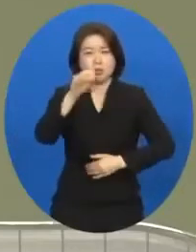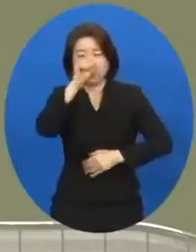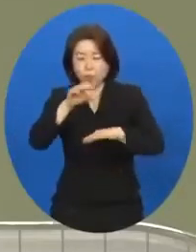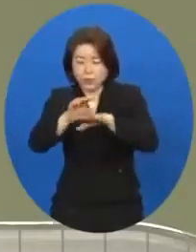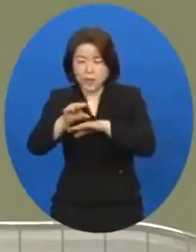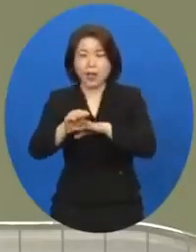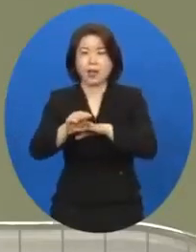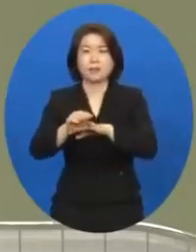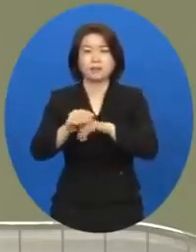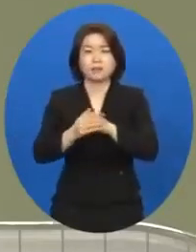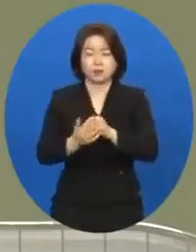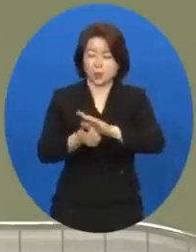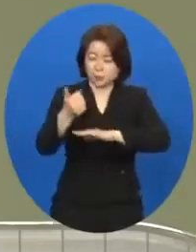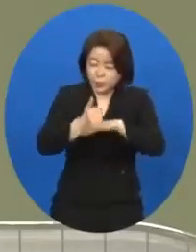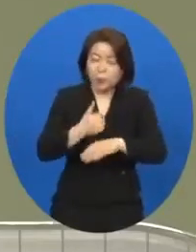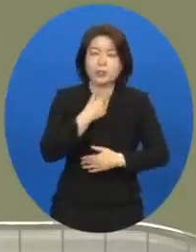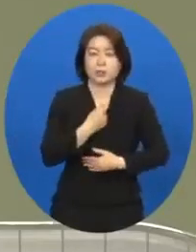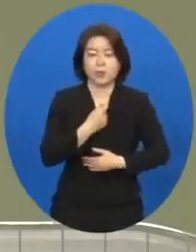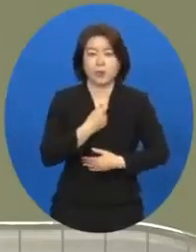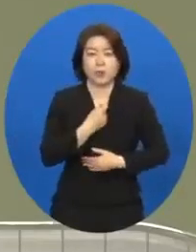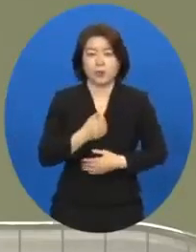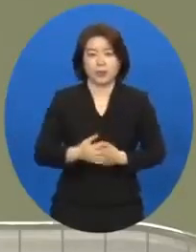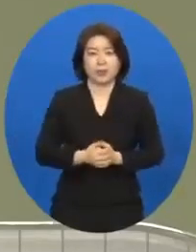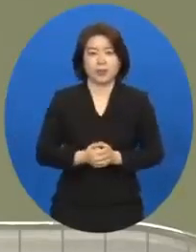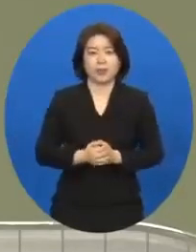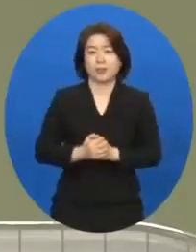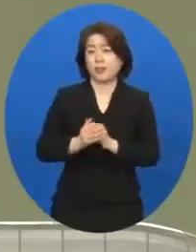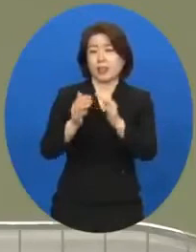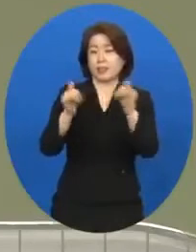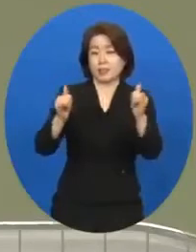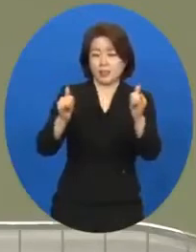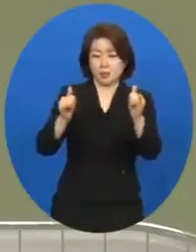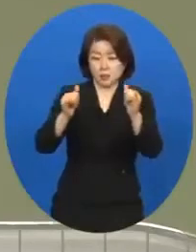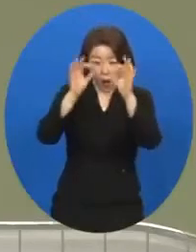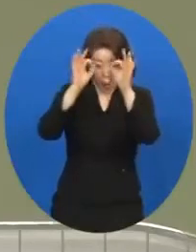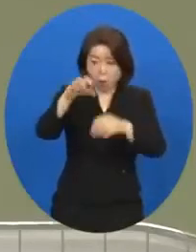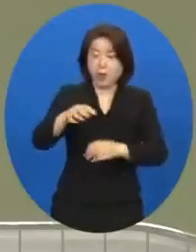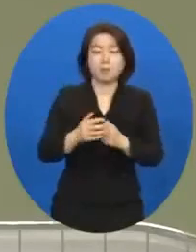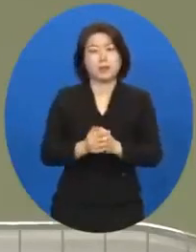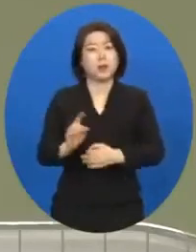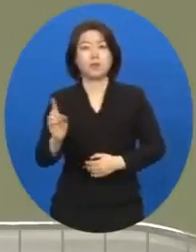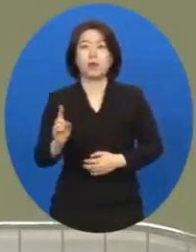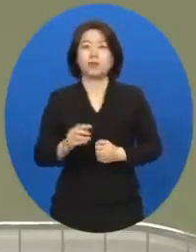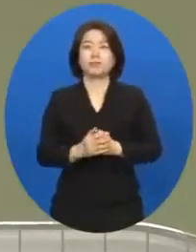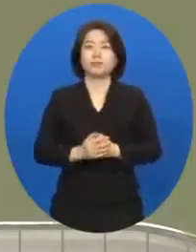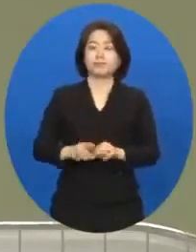타고 싶고 성공하고 싶고 사람들 보는 앞에서 좀